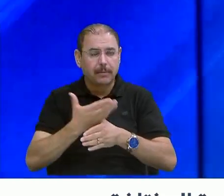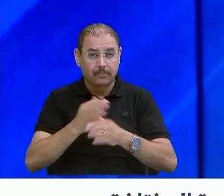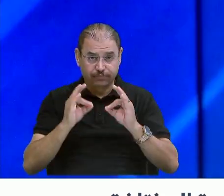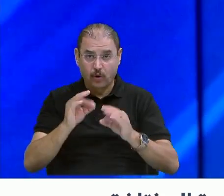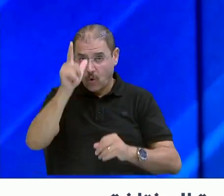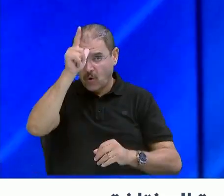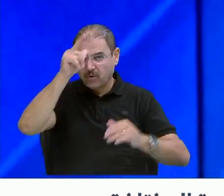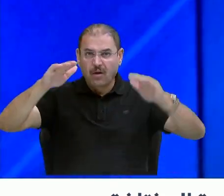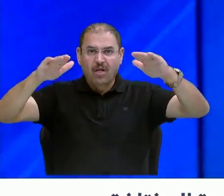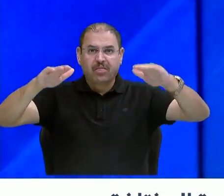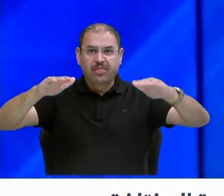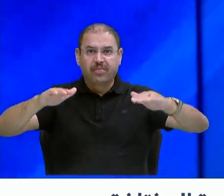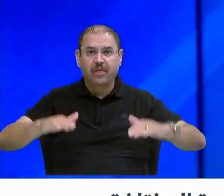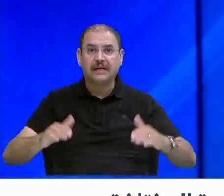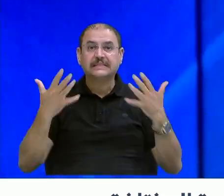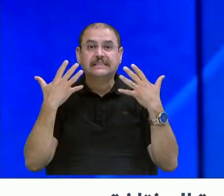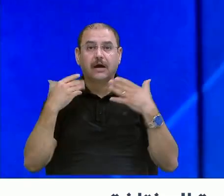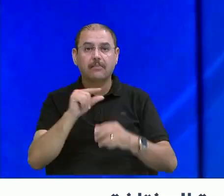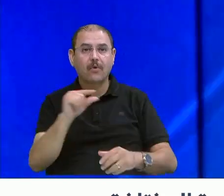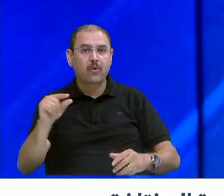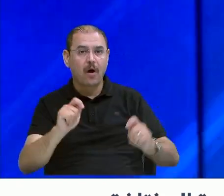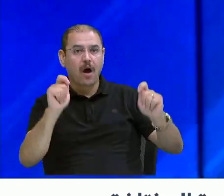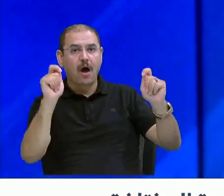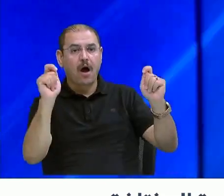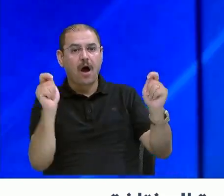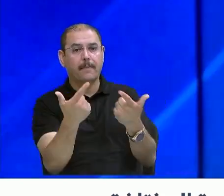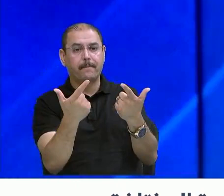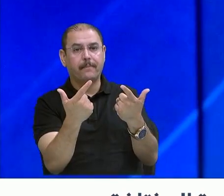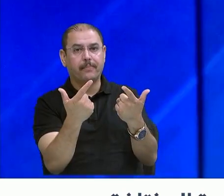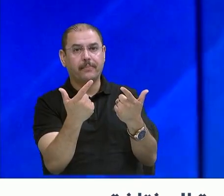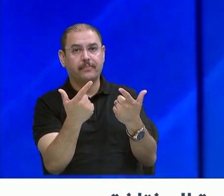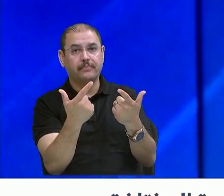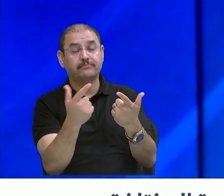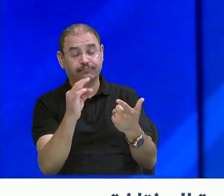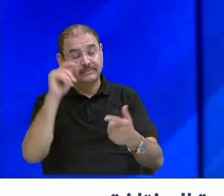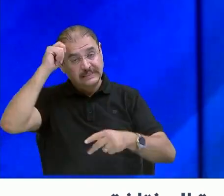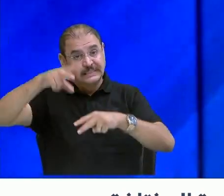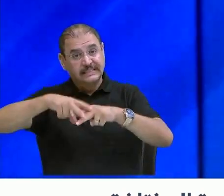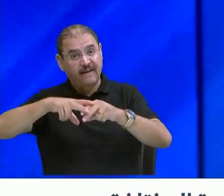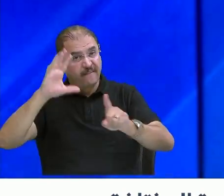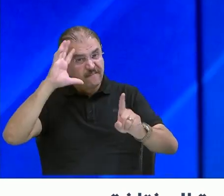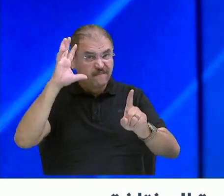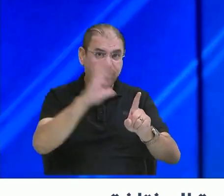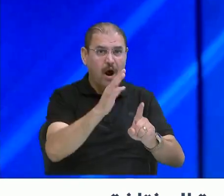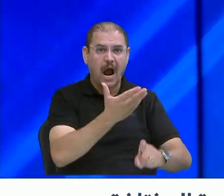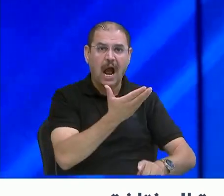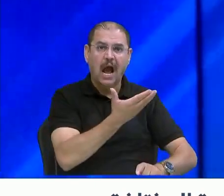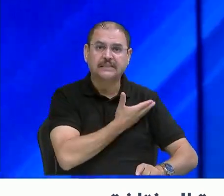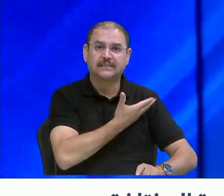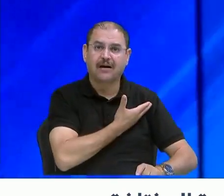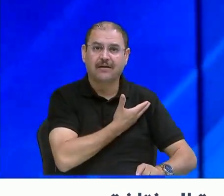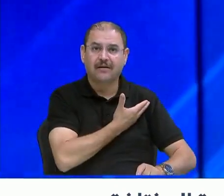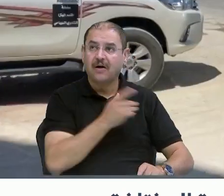جوله برفقه رئيس اقليم البترا الدكتور فارس البريزات على الاستثمارات الفندقيه قيد الانشاء في لواء